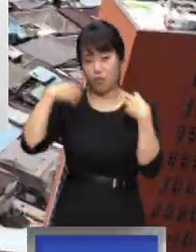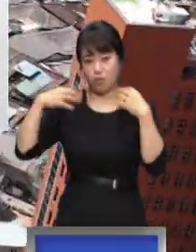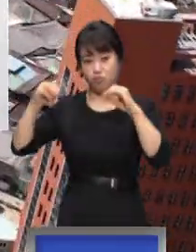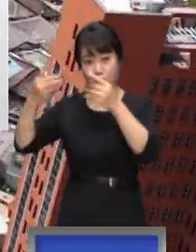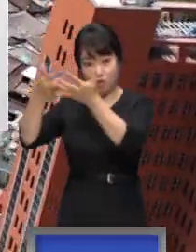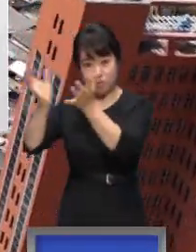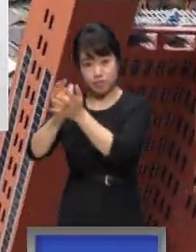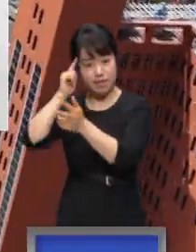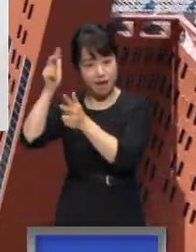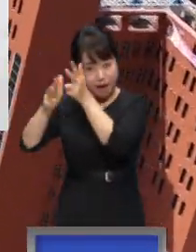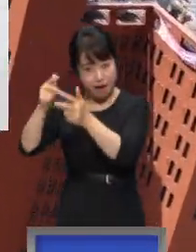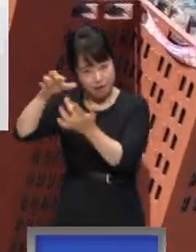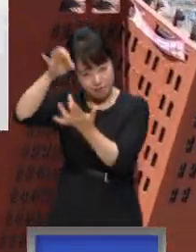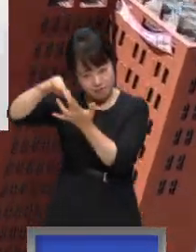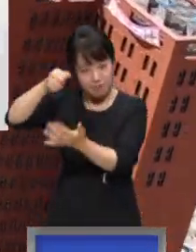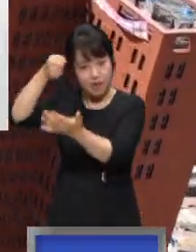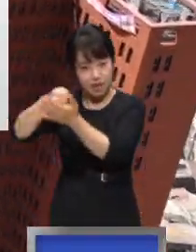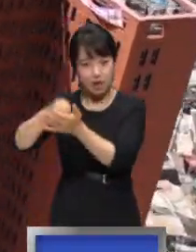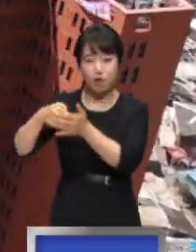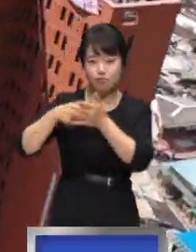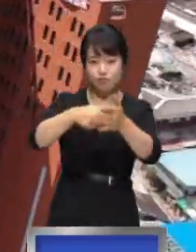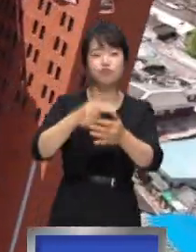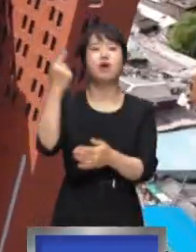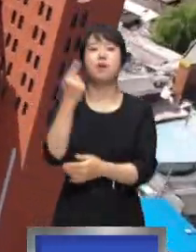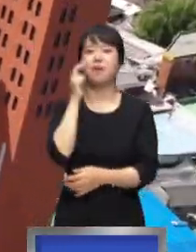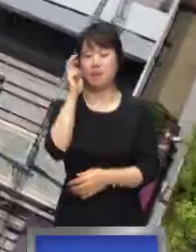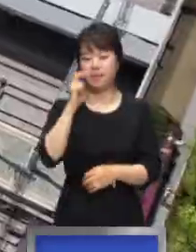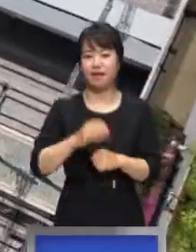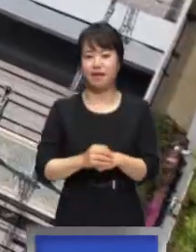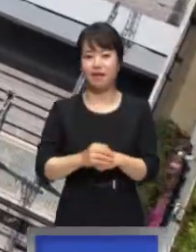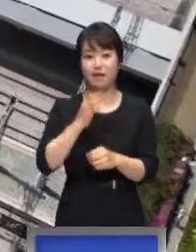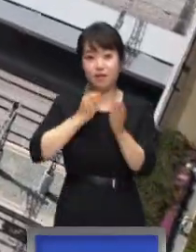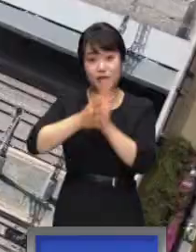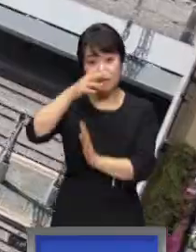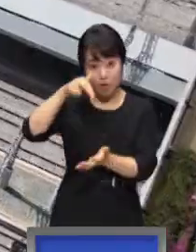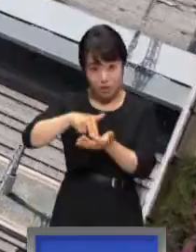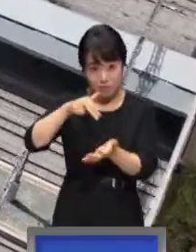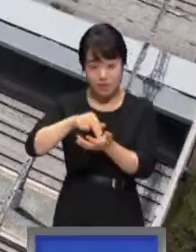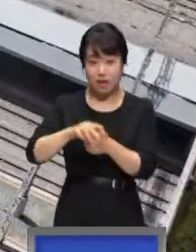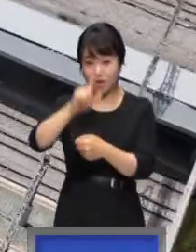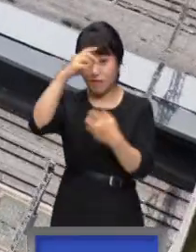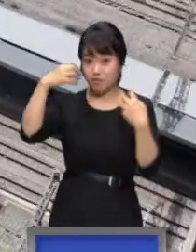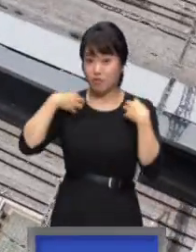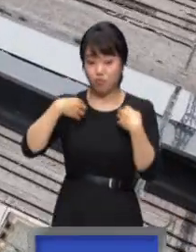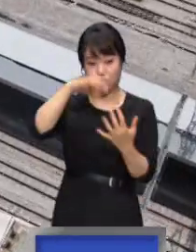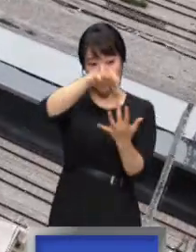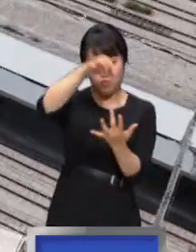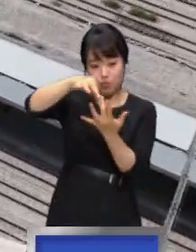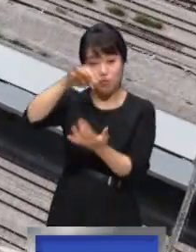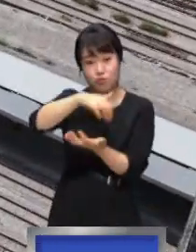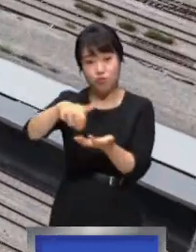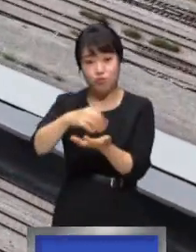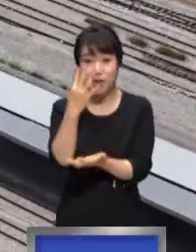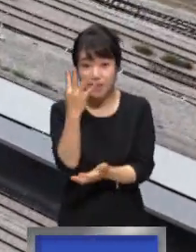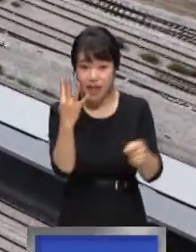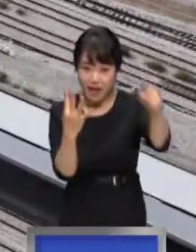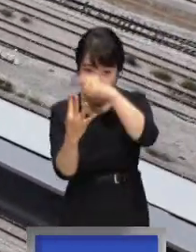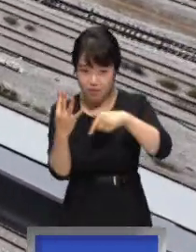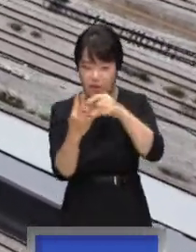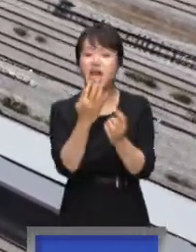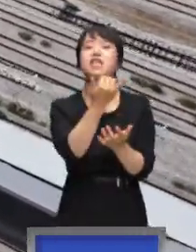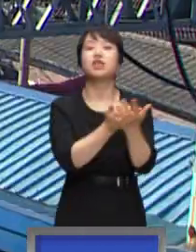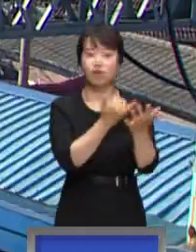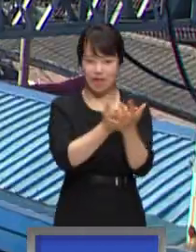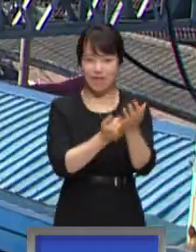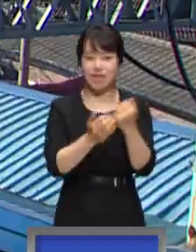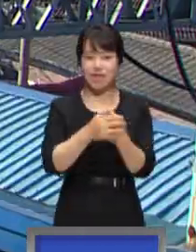사업계획을 수립하는 형태로 추진됩니다. 서울시가 국토부에 올린 후보지 4곳 가운데는 동대문구의